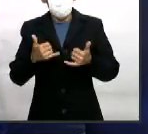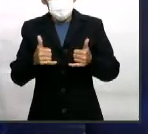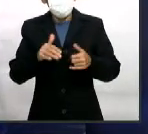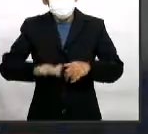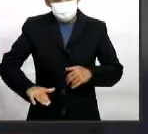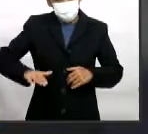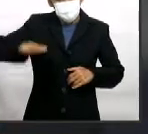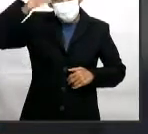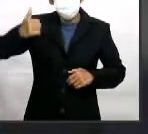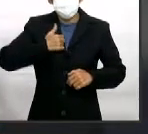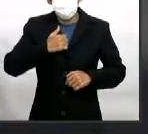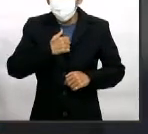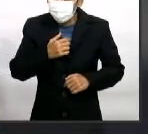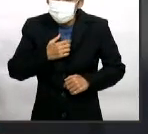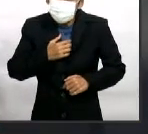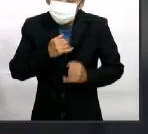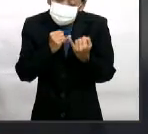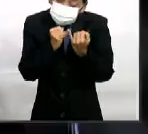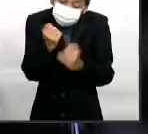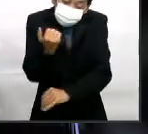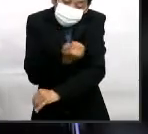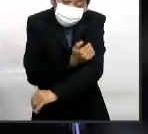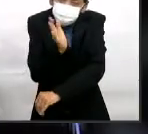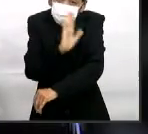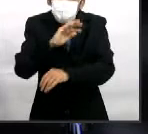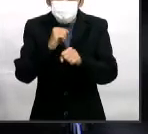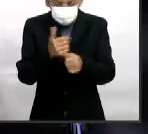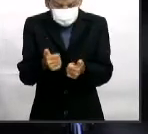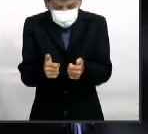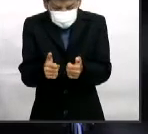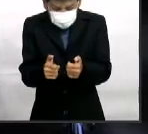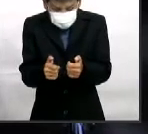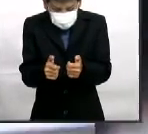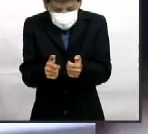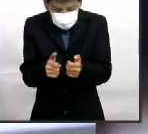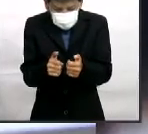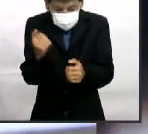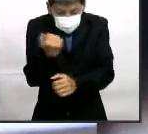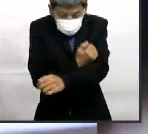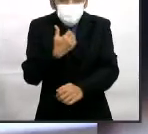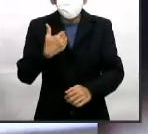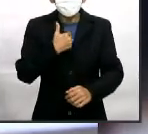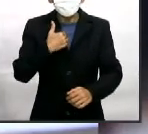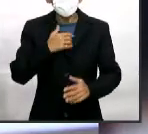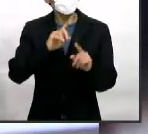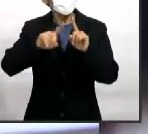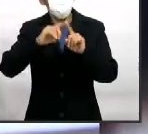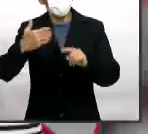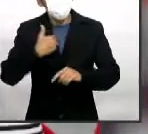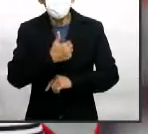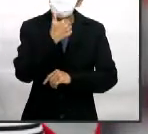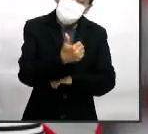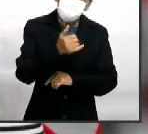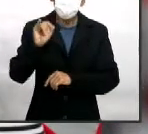งแต่เด็กแต่ผมก็ไม่ได้เป็นคนที่ติดเกมผมก็ยอมรับว่ามันมีบางคนที่เล่นเกมตั้งแต่เด็กแล้วก็เป็นคนที่ติดเกมเพราะว่าแต่ละอย่างเนี่ยมันก็มีทั้ง